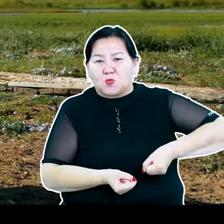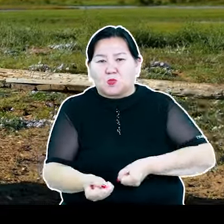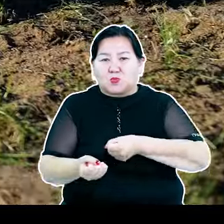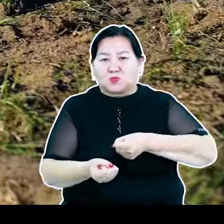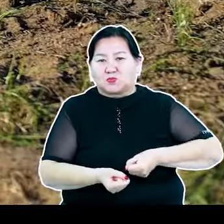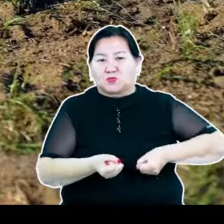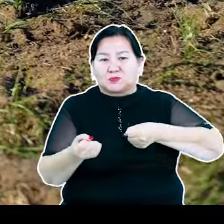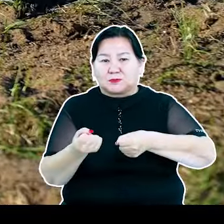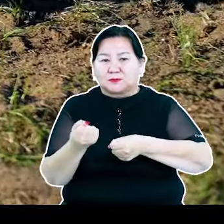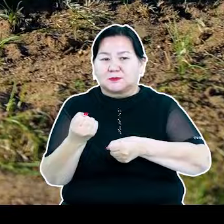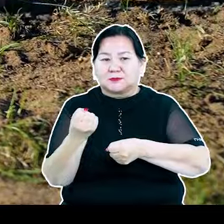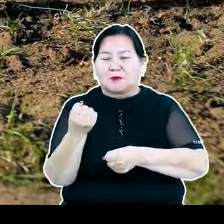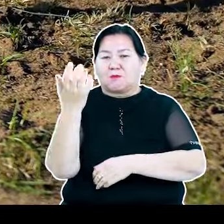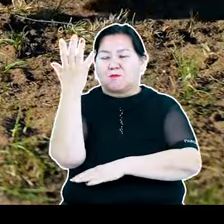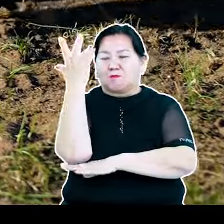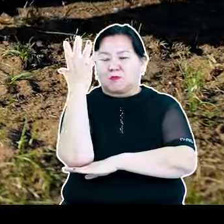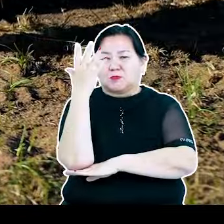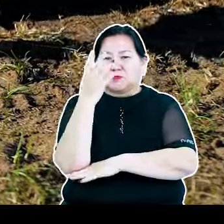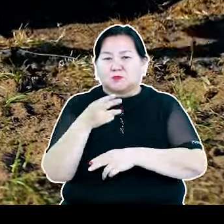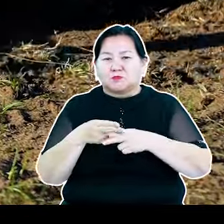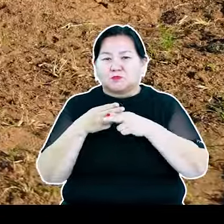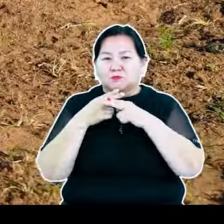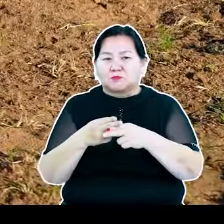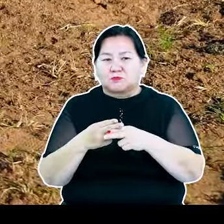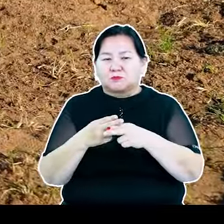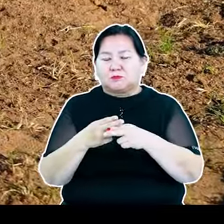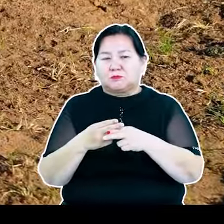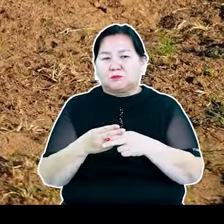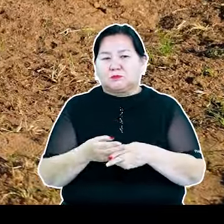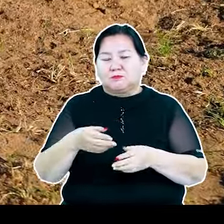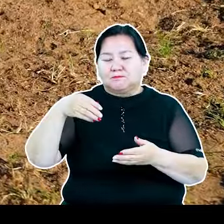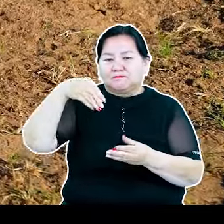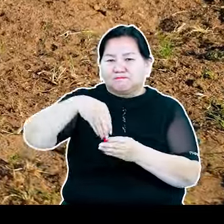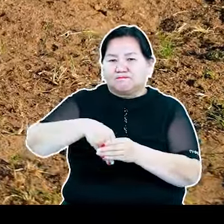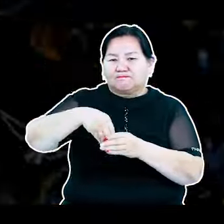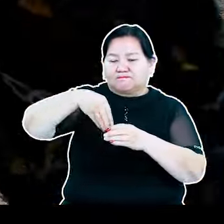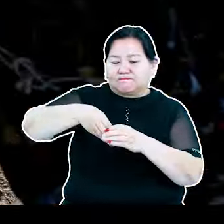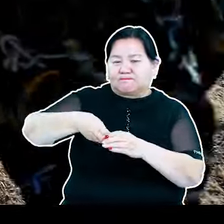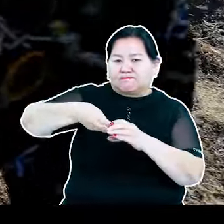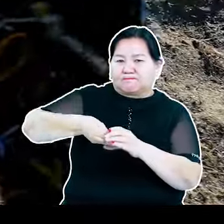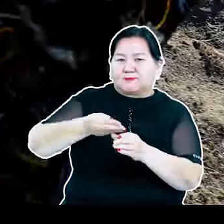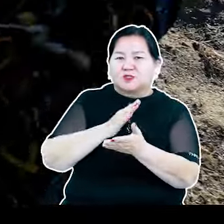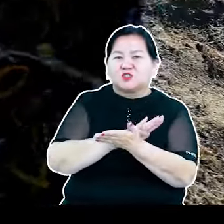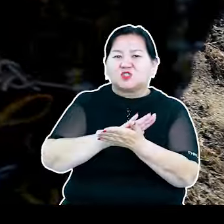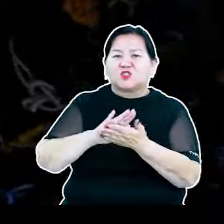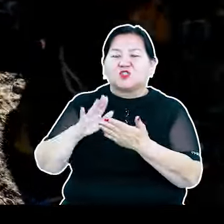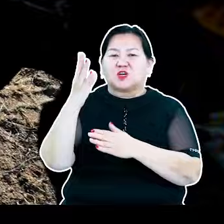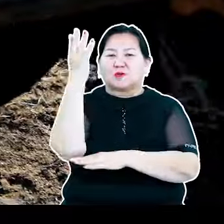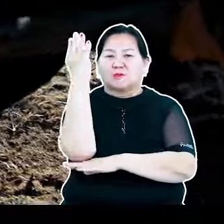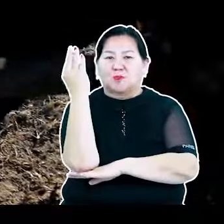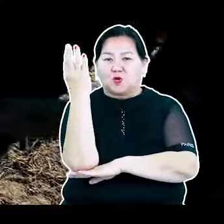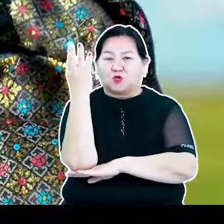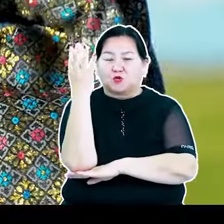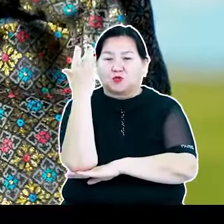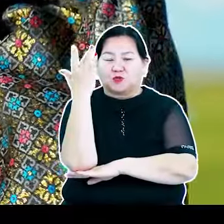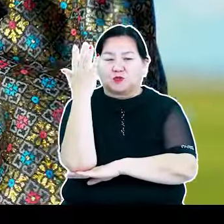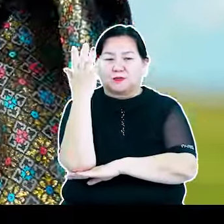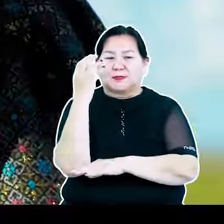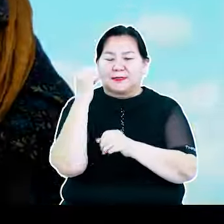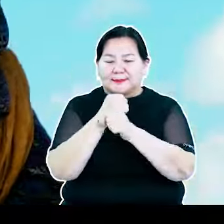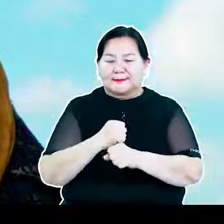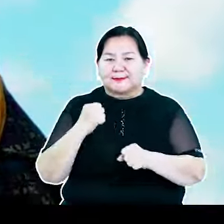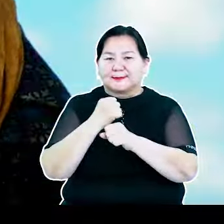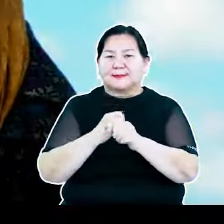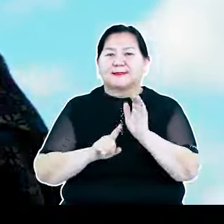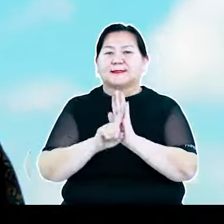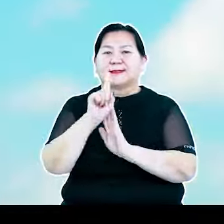барин хатсан модны суурин дээр болон сэргцэн газруудад шинээр мод суулган тарьцгаах нүр их